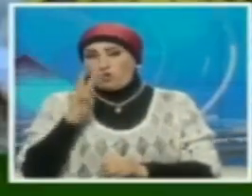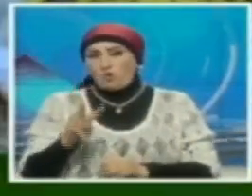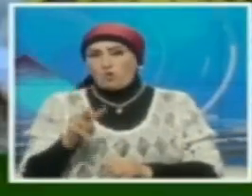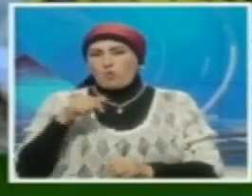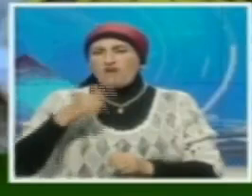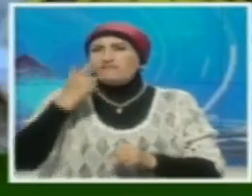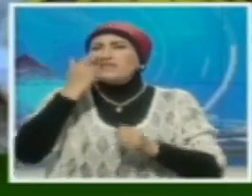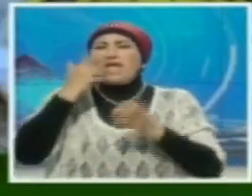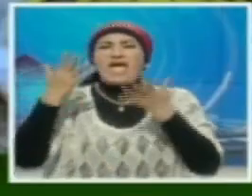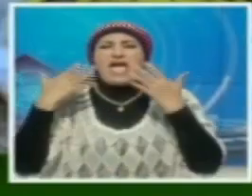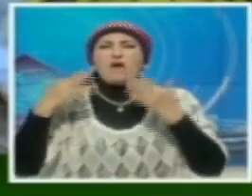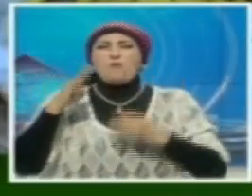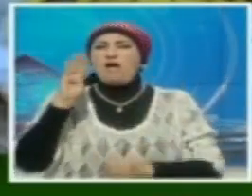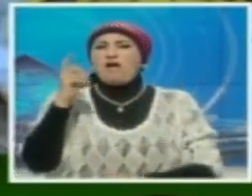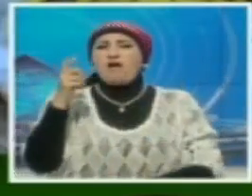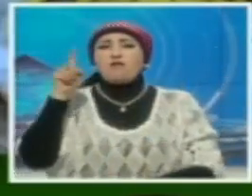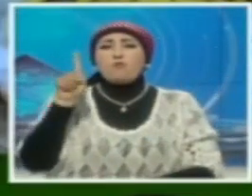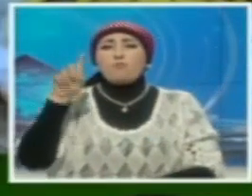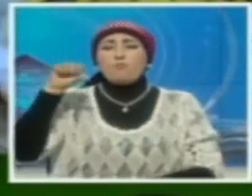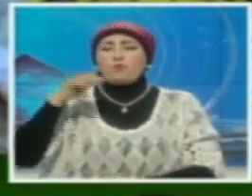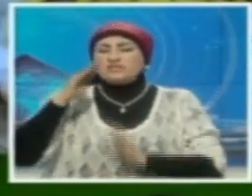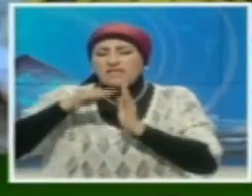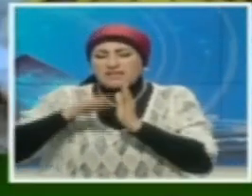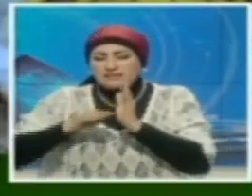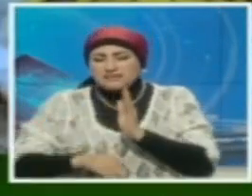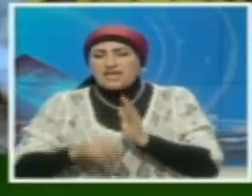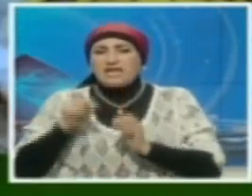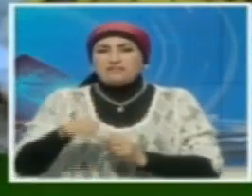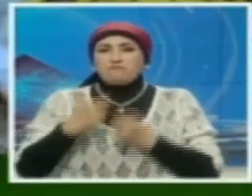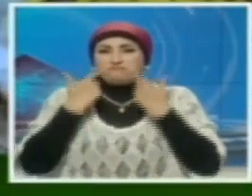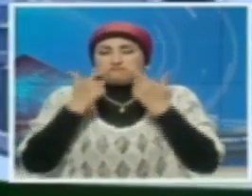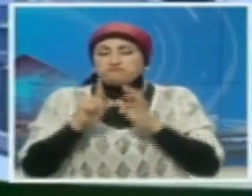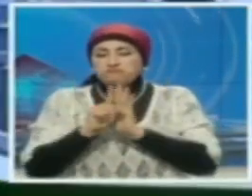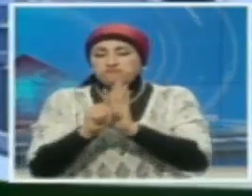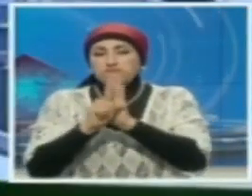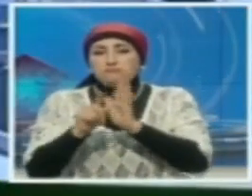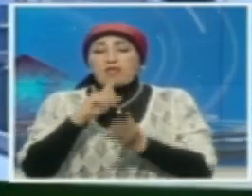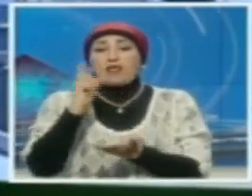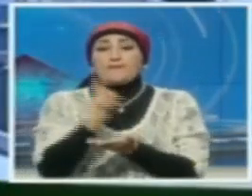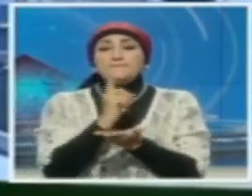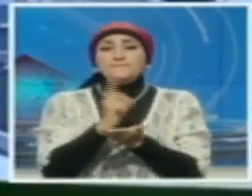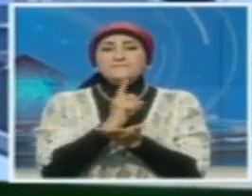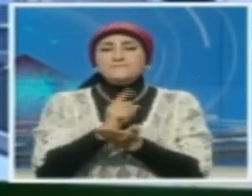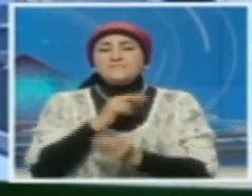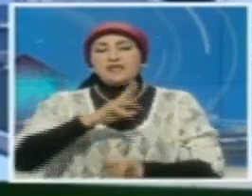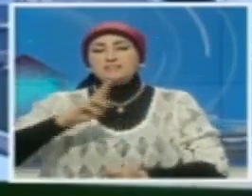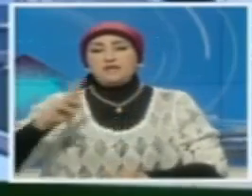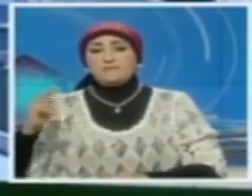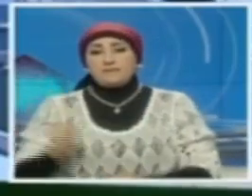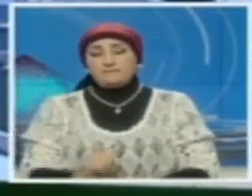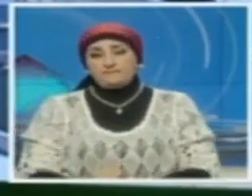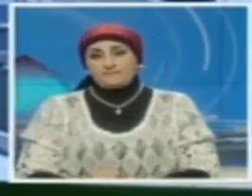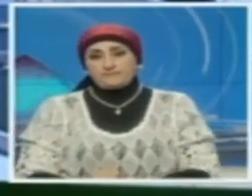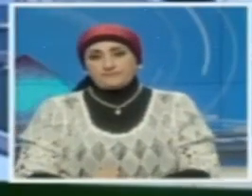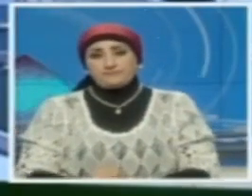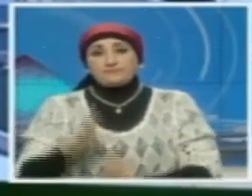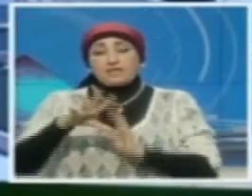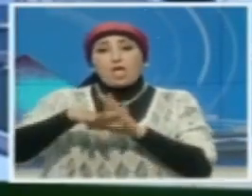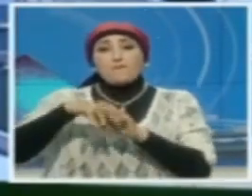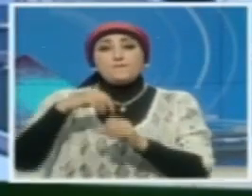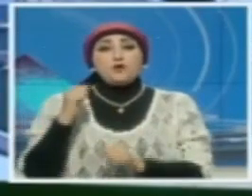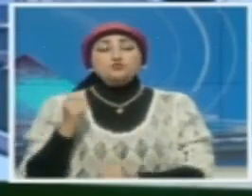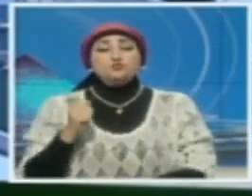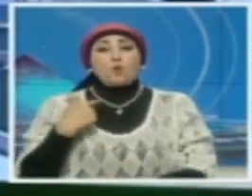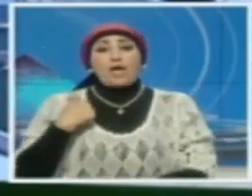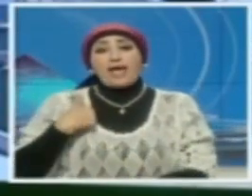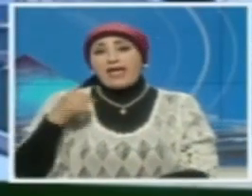الكربونية واستخدام الموارد صديقة البيئة ومعالجة المخلفات بمختلف أنواعها. المشروع نفسه مبني على ان